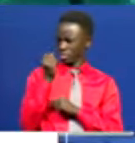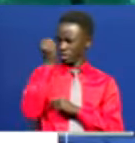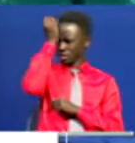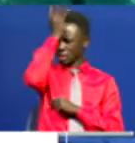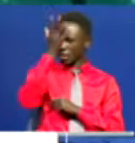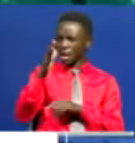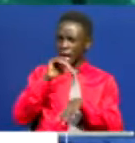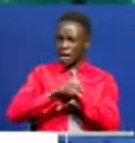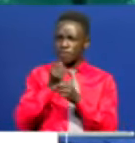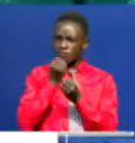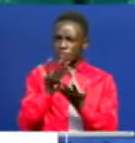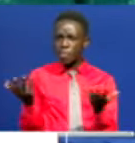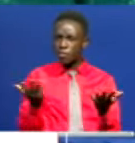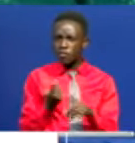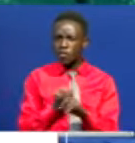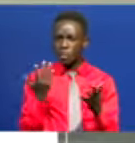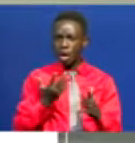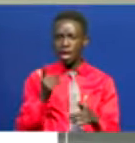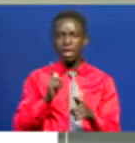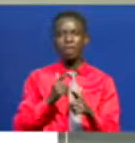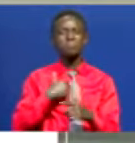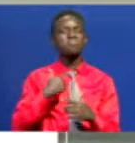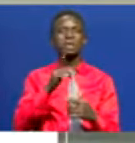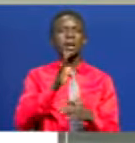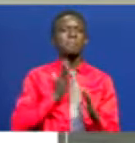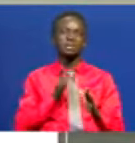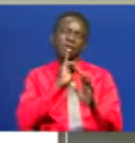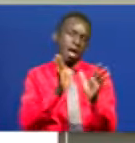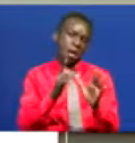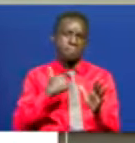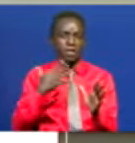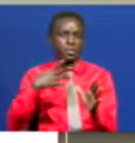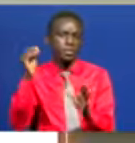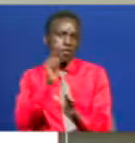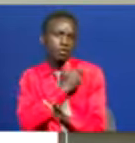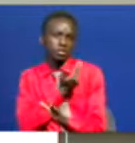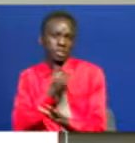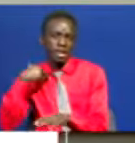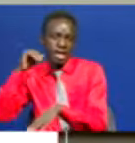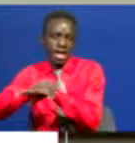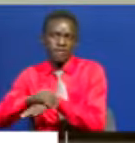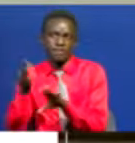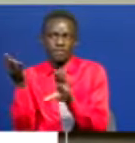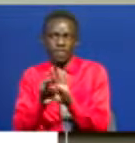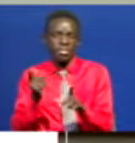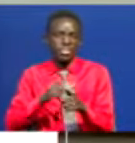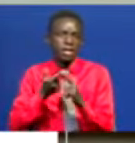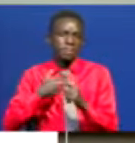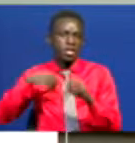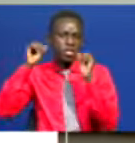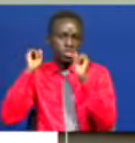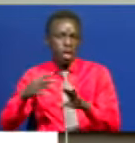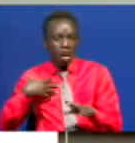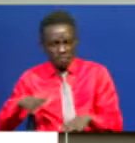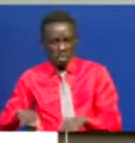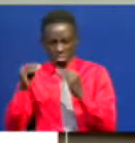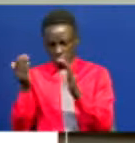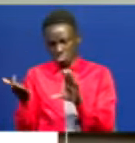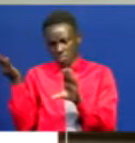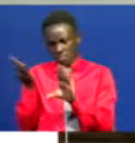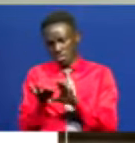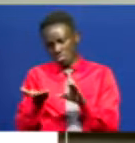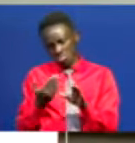pana, nilienda hospitali fulani nikapewa files, nikafanya nini, nika dispose, nikaona file yako ilikuwa hapo nje, out